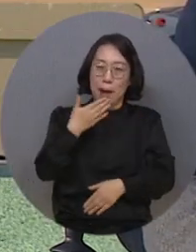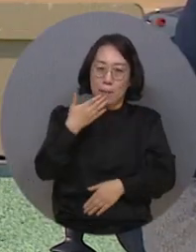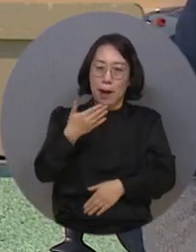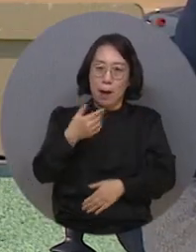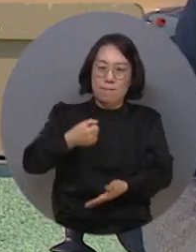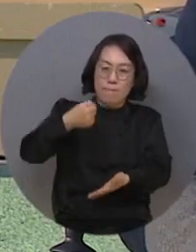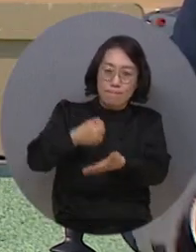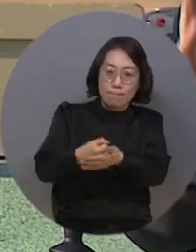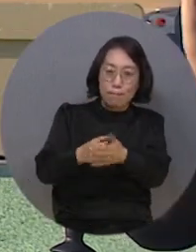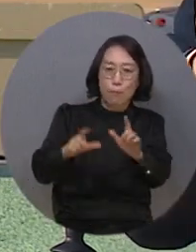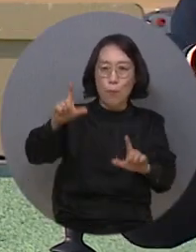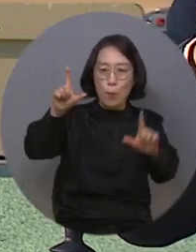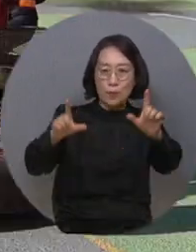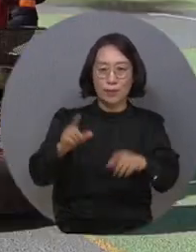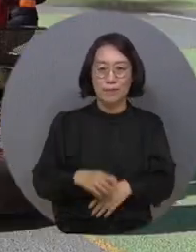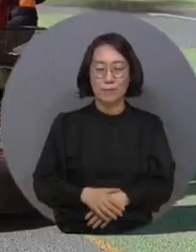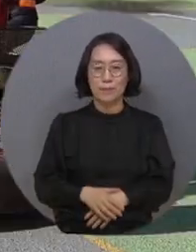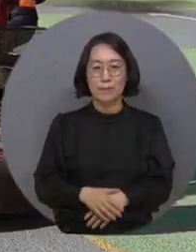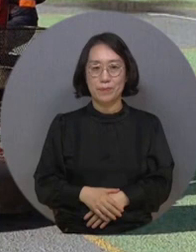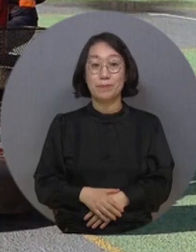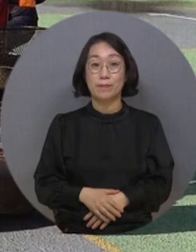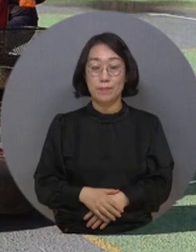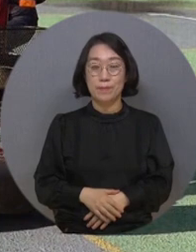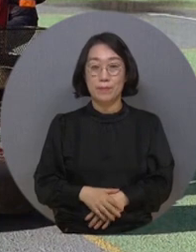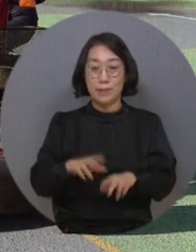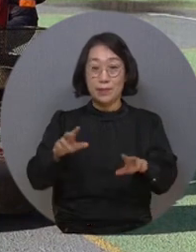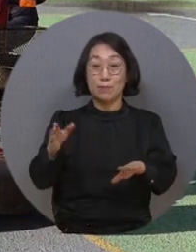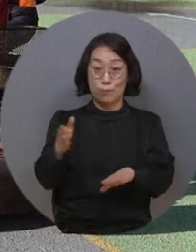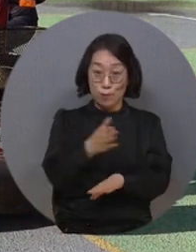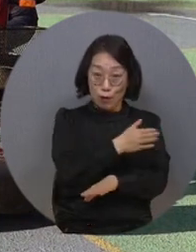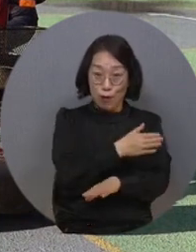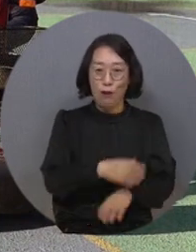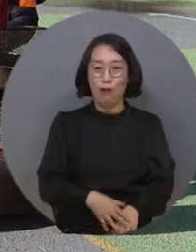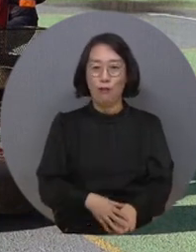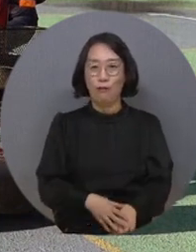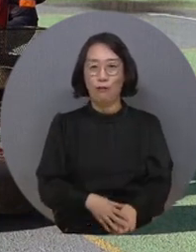강하게 있어. 자, 그러면은 지금부터